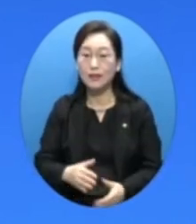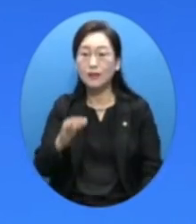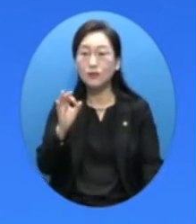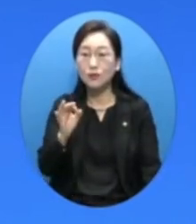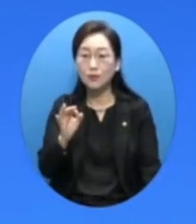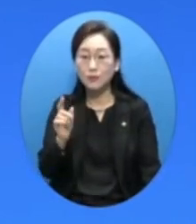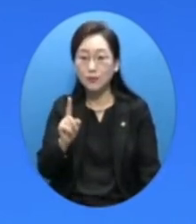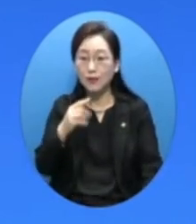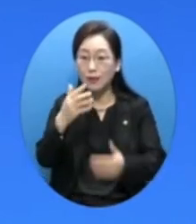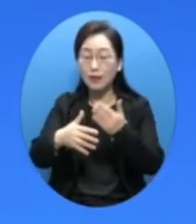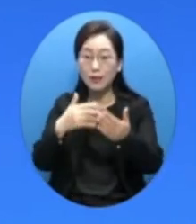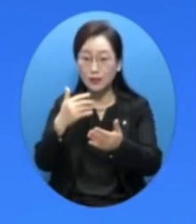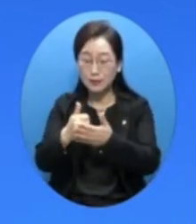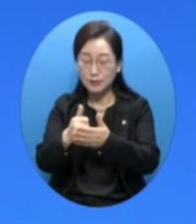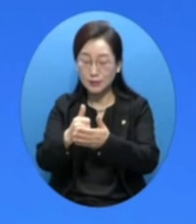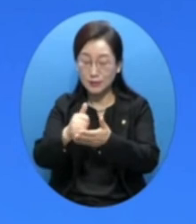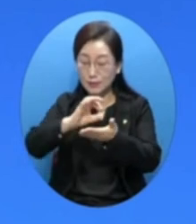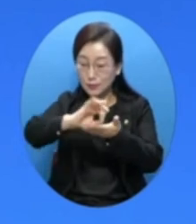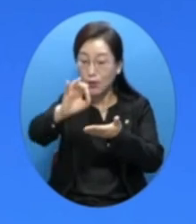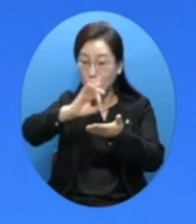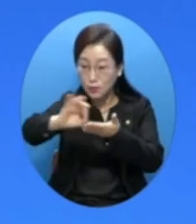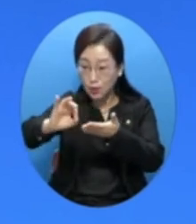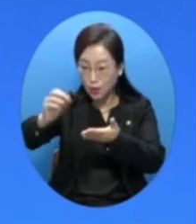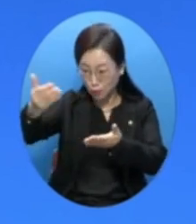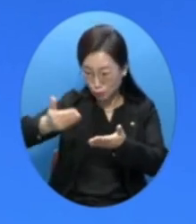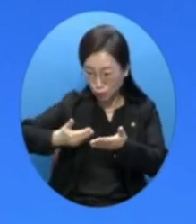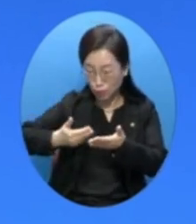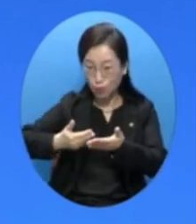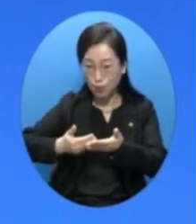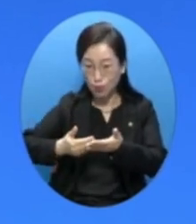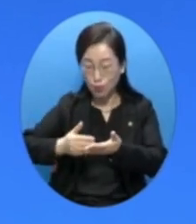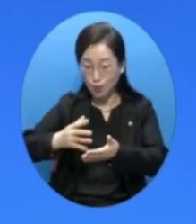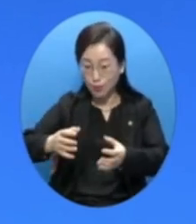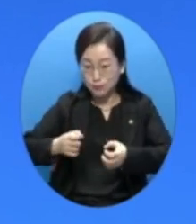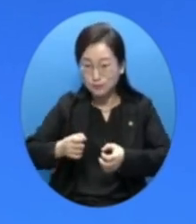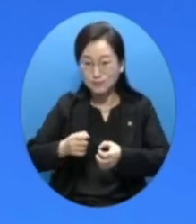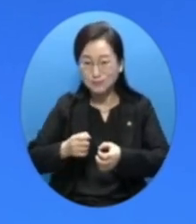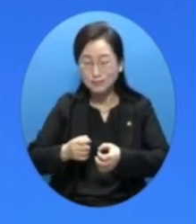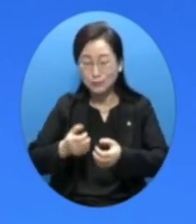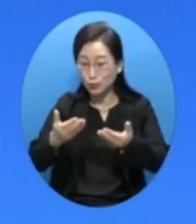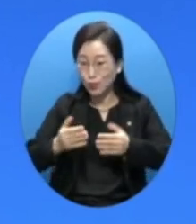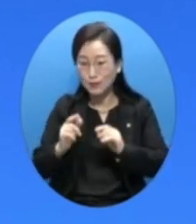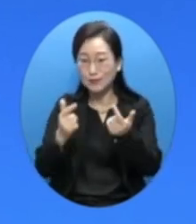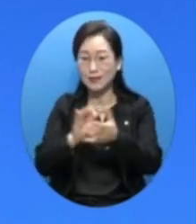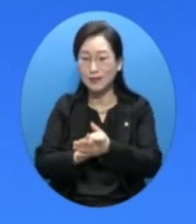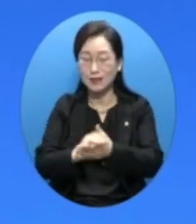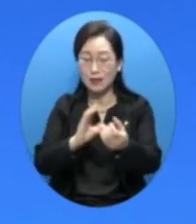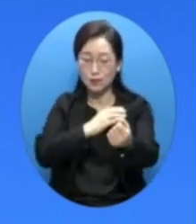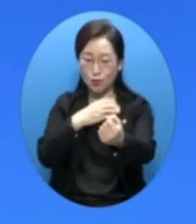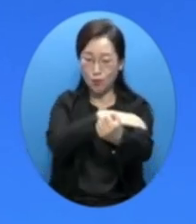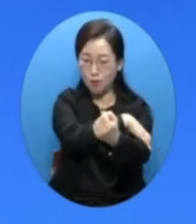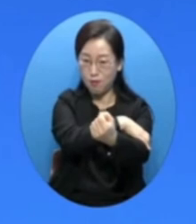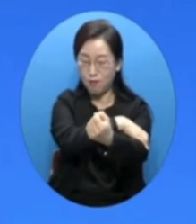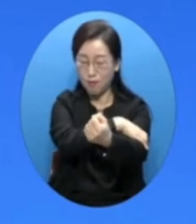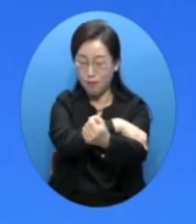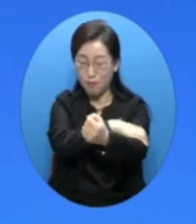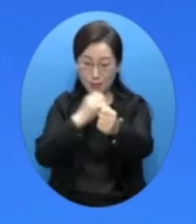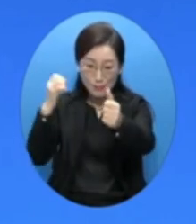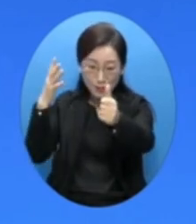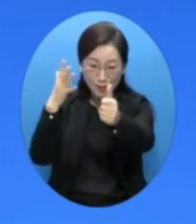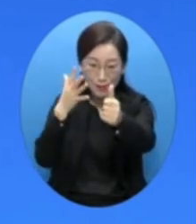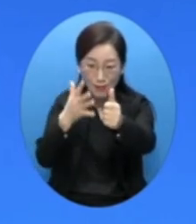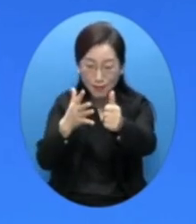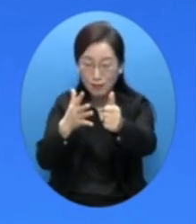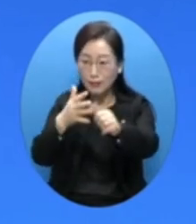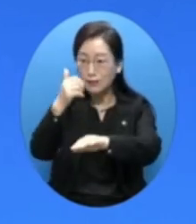돈은 하나님께서 잘 쓰라고 주신 것이지 섬기라고 주신 것이 아닌 것입니다 권력을 섬기는 사람들이 있습니다 권력자 주변에